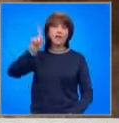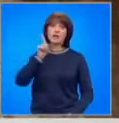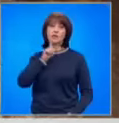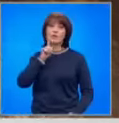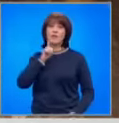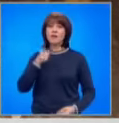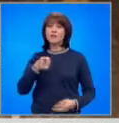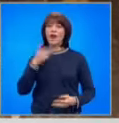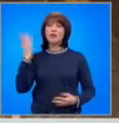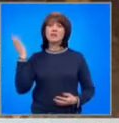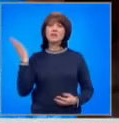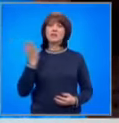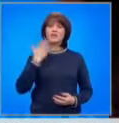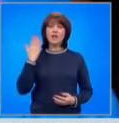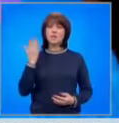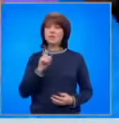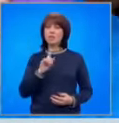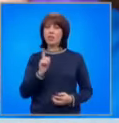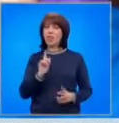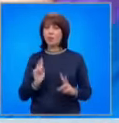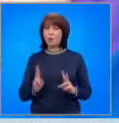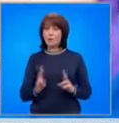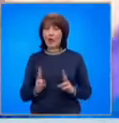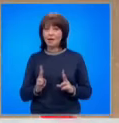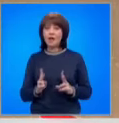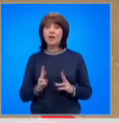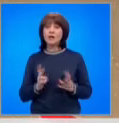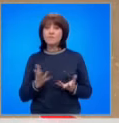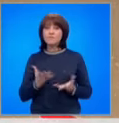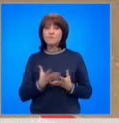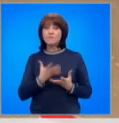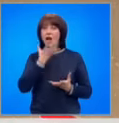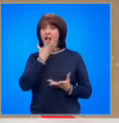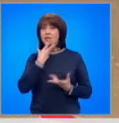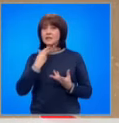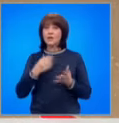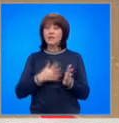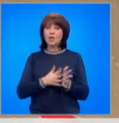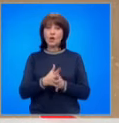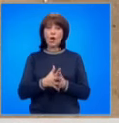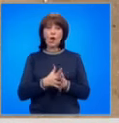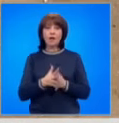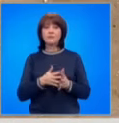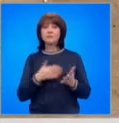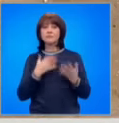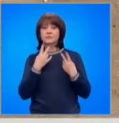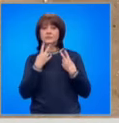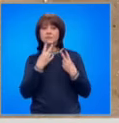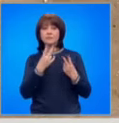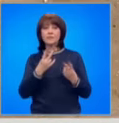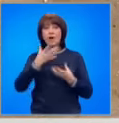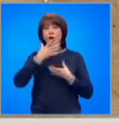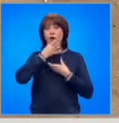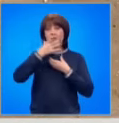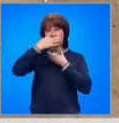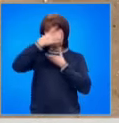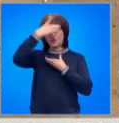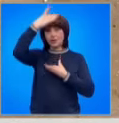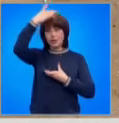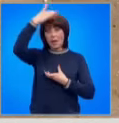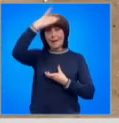нещо нетипично. Много красиви хора. Антроположката е силно впечатлена от намерения удължен череп на жена,